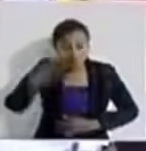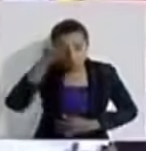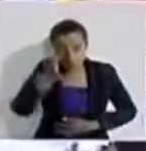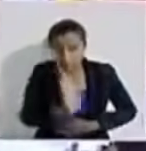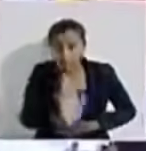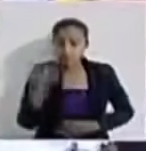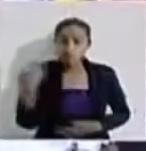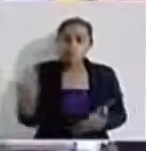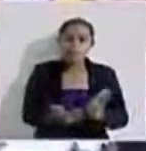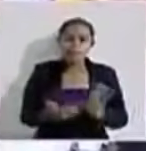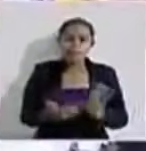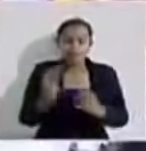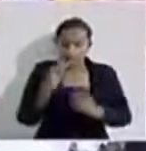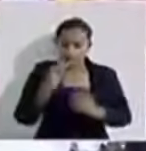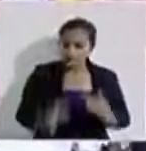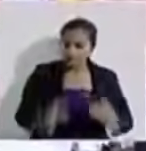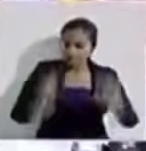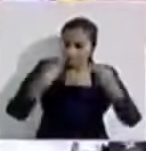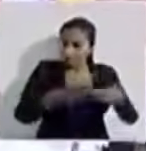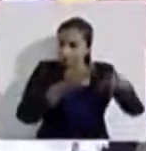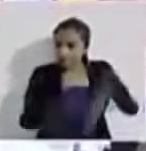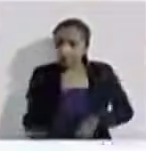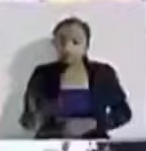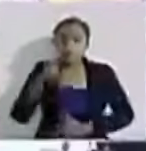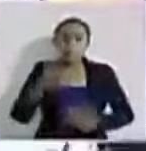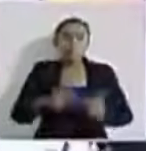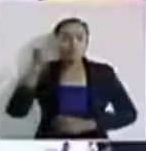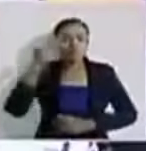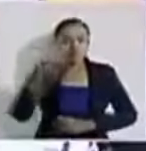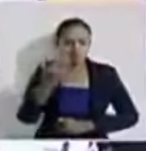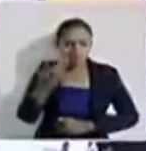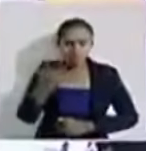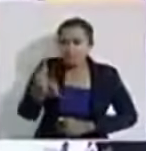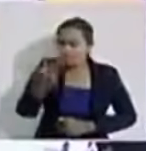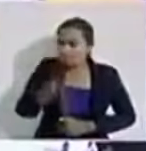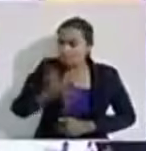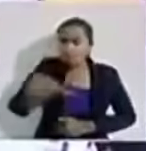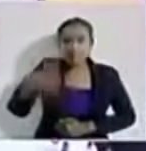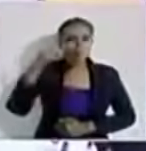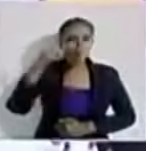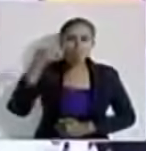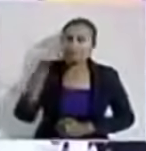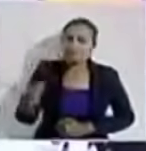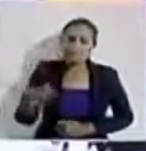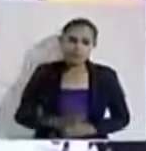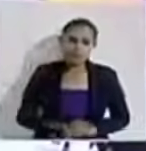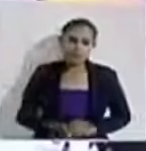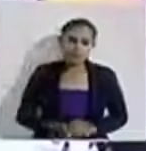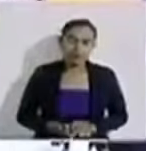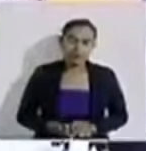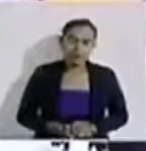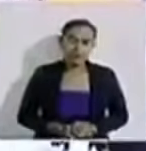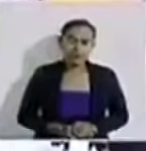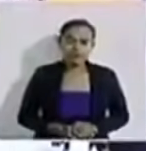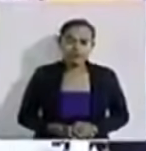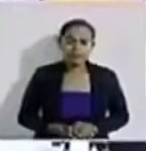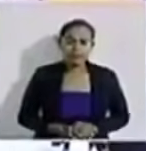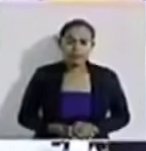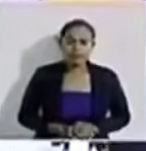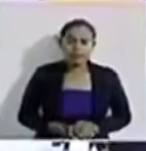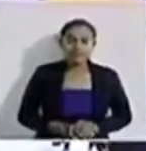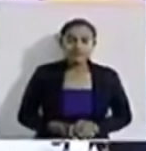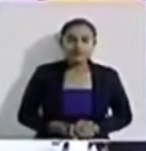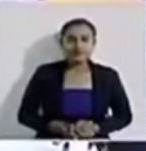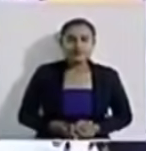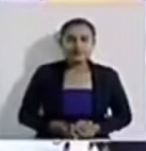landslides. But they still don't seem to understand. හැබැයි මේතන මේ සබා දහම කියන එකම ඇයිරුකොලට